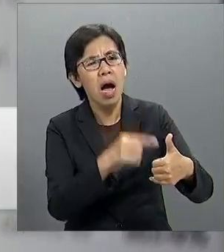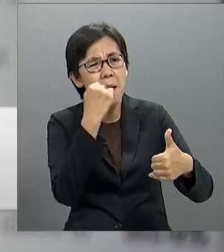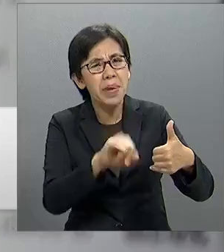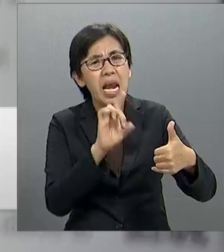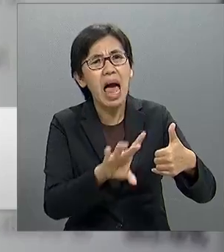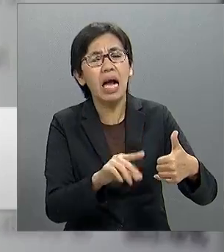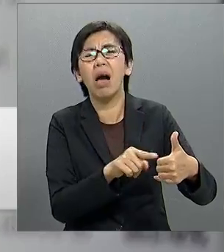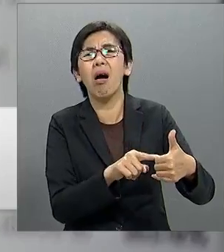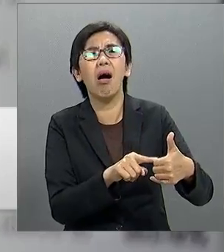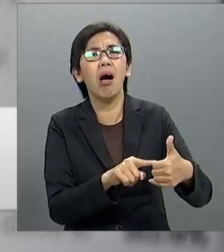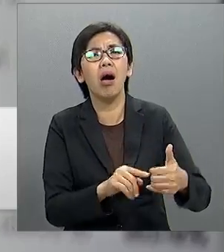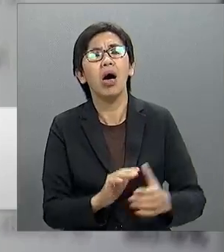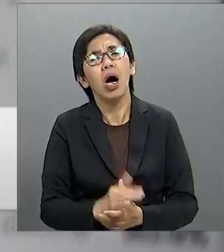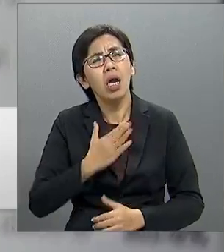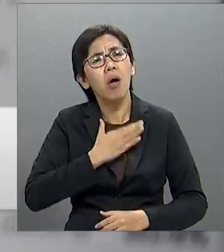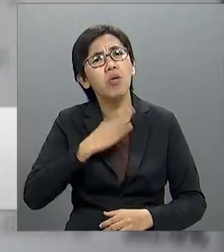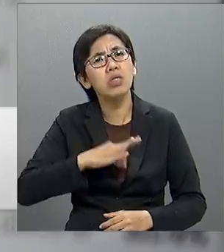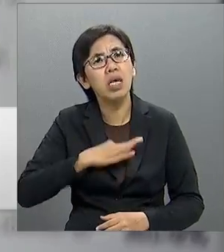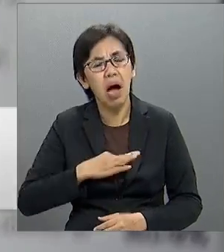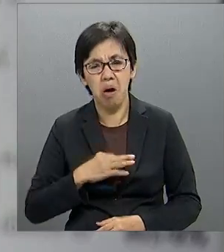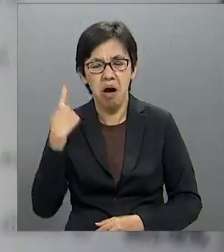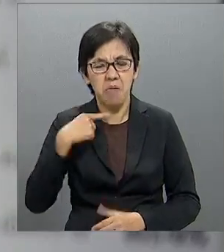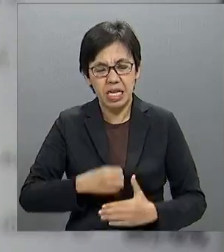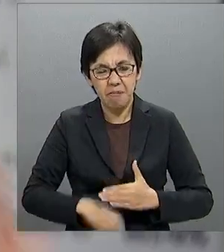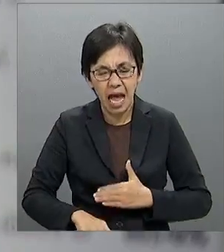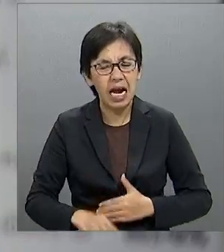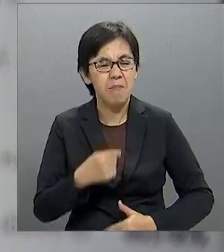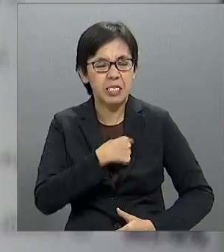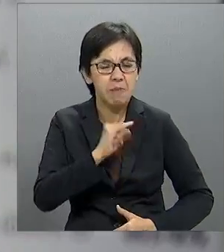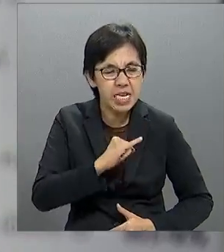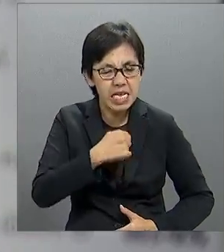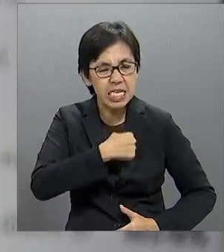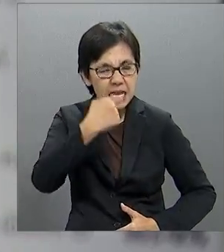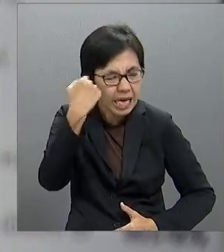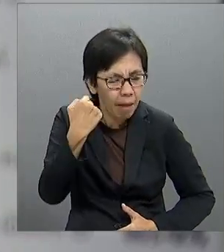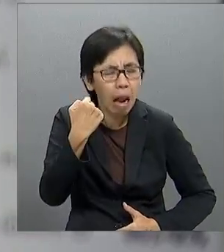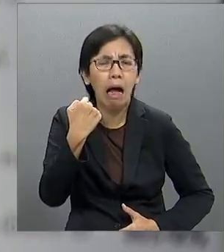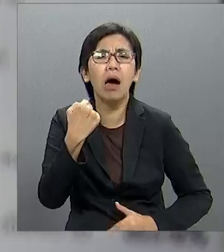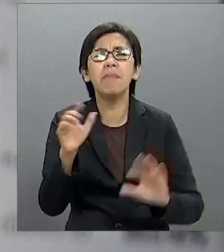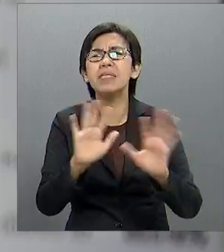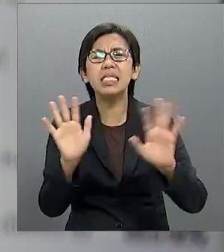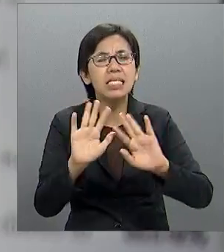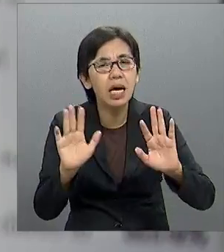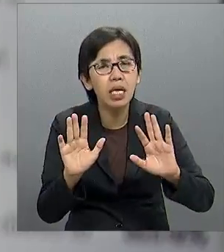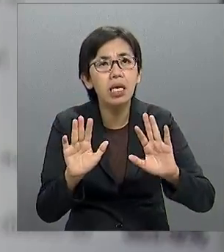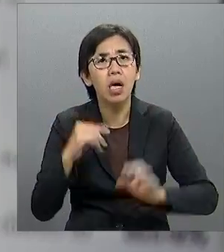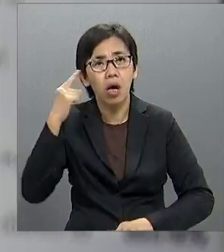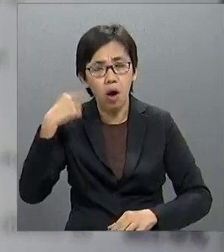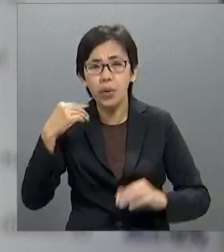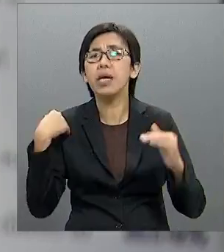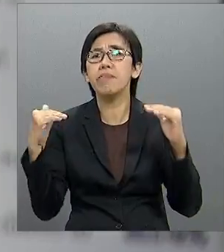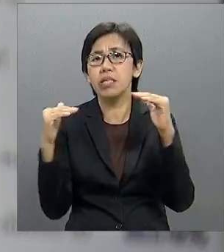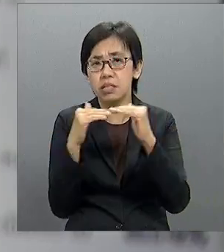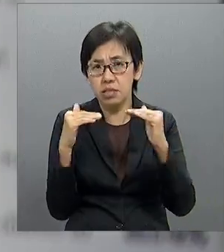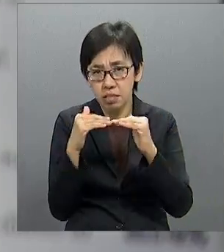อันคนที่แบบว่าใจคอโหดเหี้ยมจริงๆแล้วดูจะเราอยากจะบอกสังคมว่าอันนี้มันคือสิทธิ์แล้วมันควรที่ที่